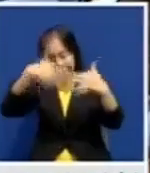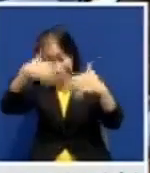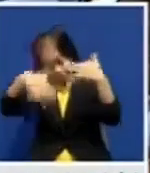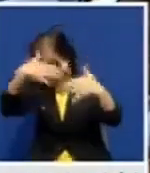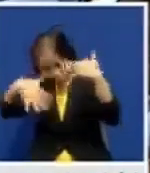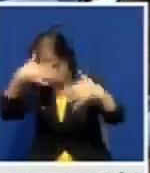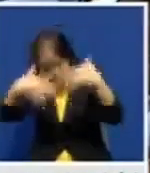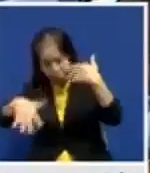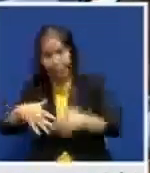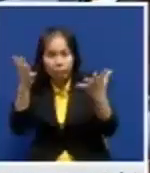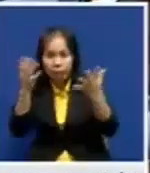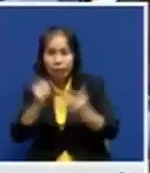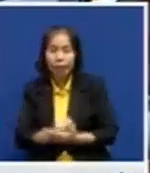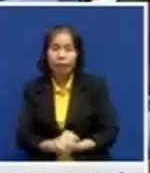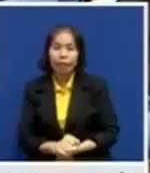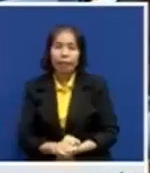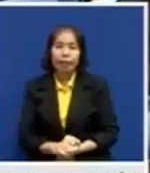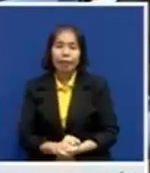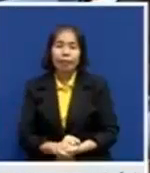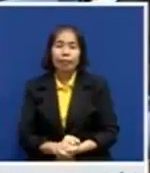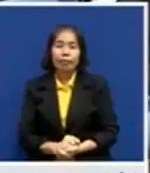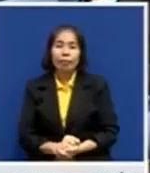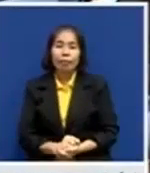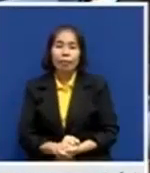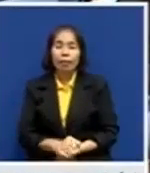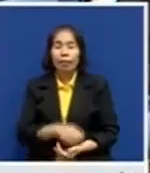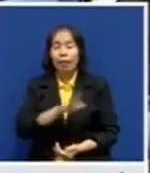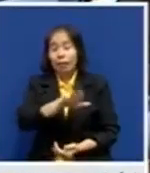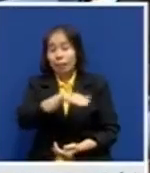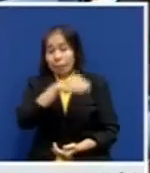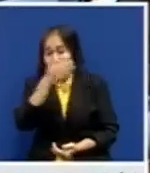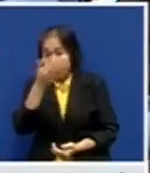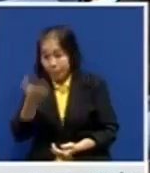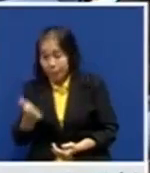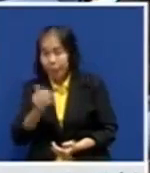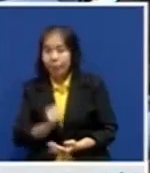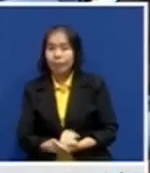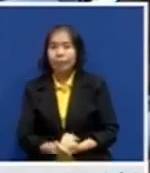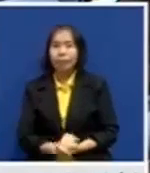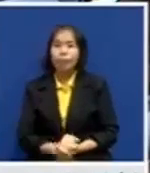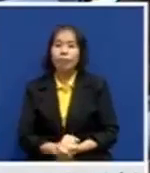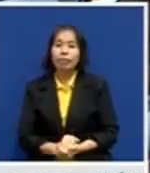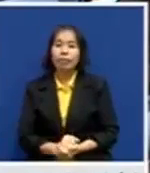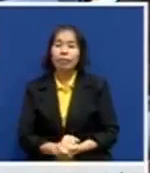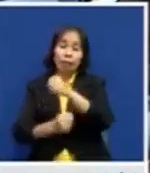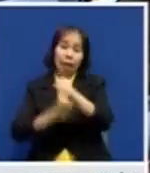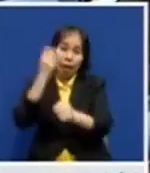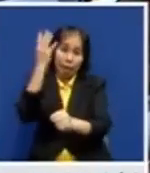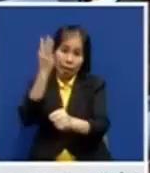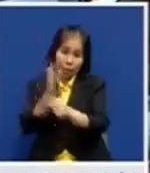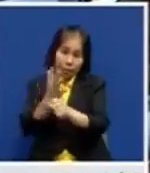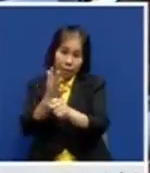จราจรไปหมดเลยแต่หลังจากนั้นเนี่ยท่านบอกว่า5ปีที่ผ่านมา